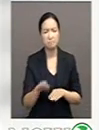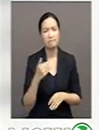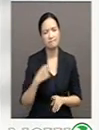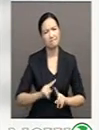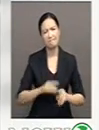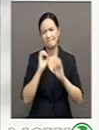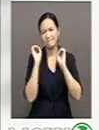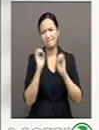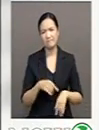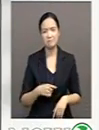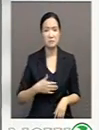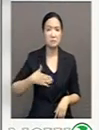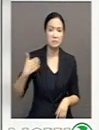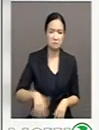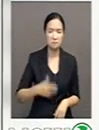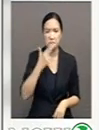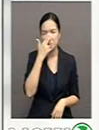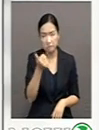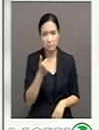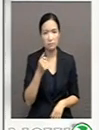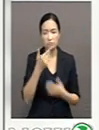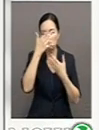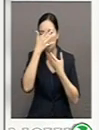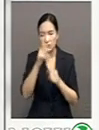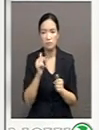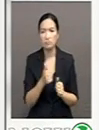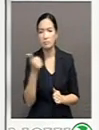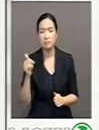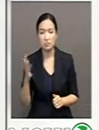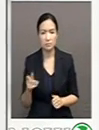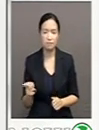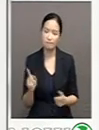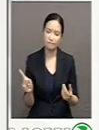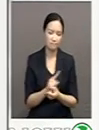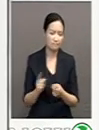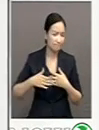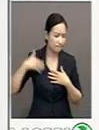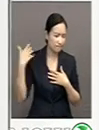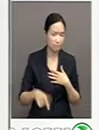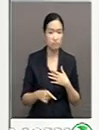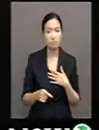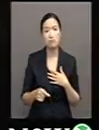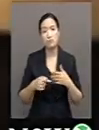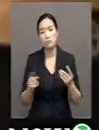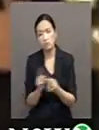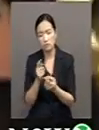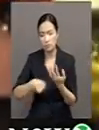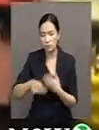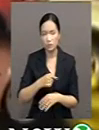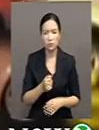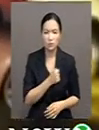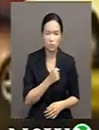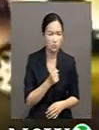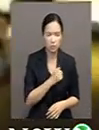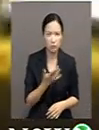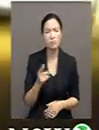นี้เอาแต่สะใจไม่สนใจคนอื่นสังคมเอื้อมระอาคนแถวนี้ทนกันไม่ไหวอยากจะให้สื่อมวลชนให้สังคม